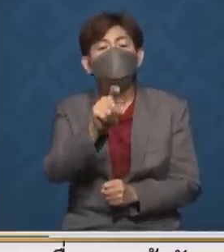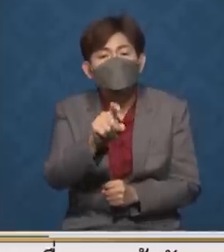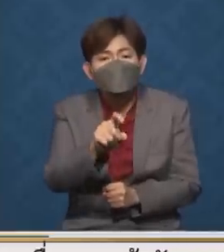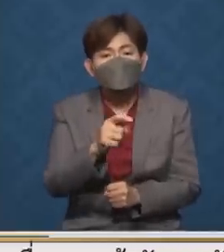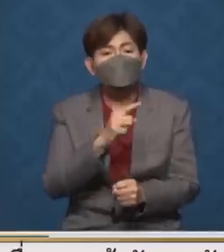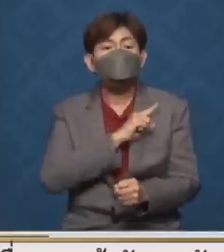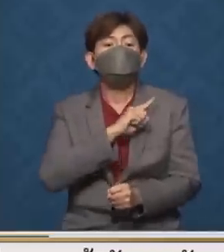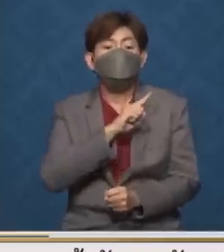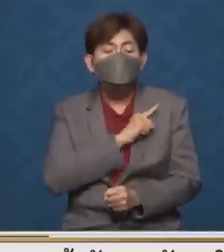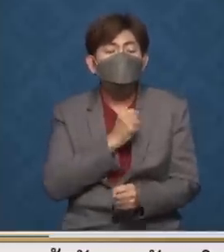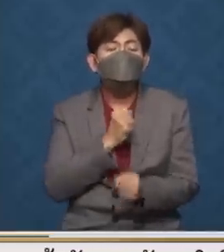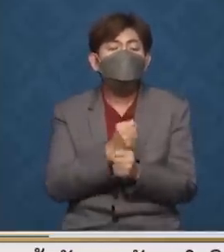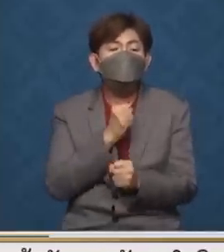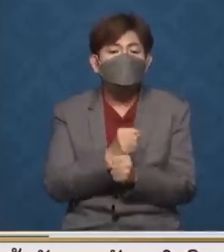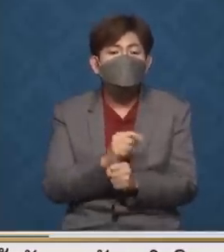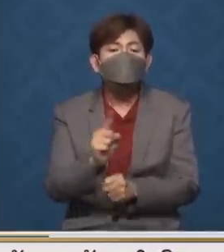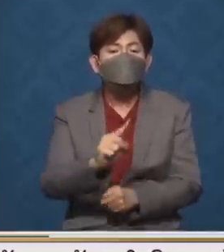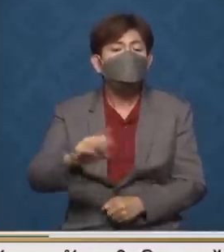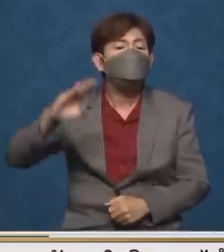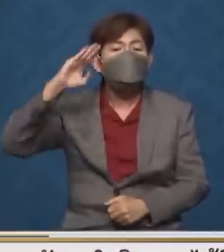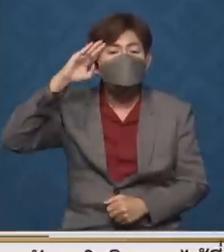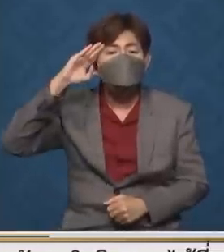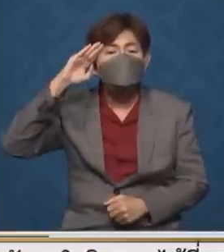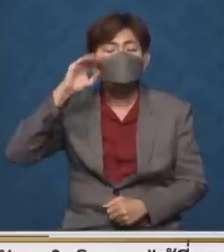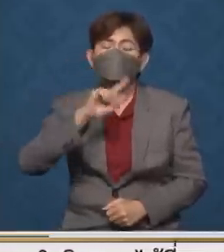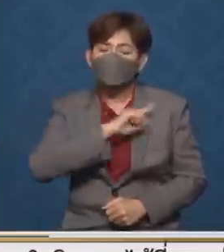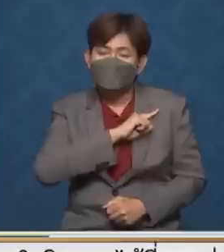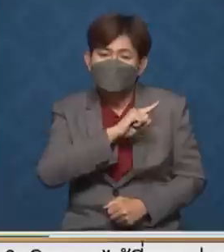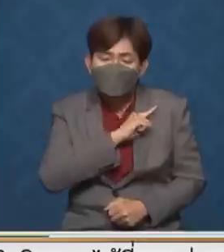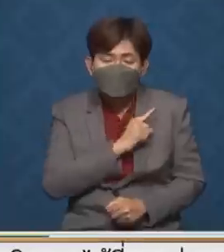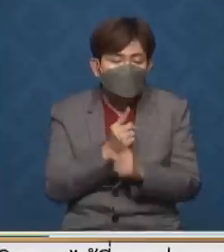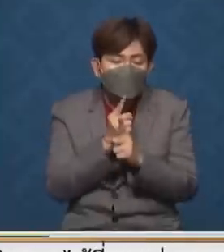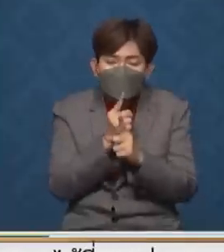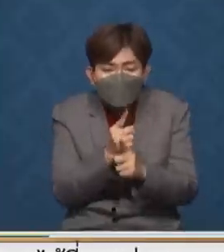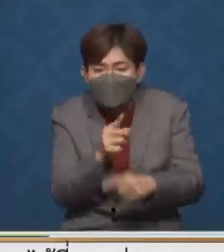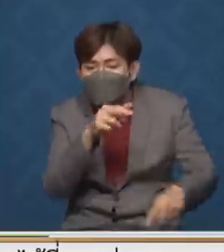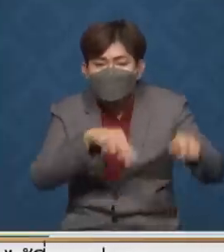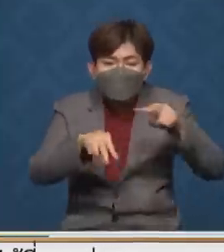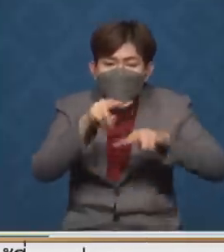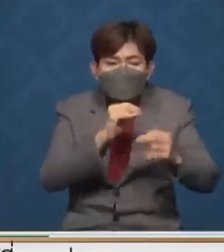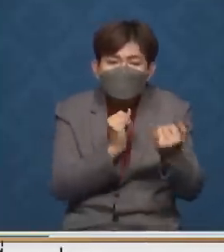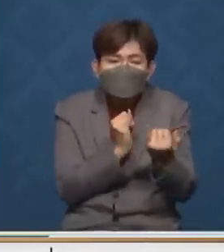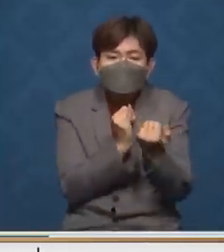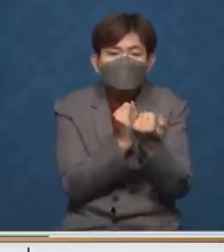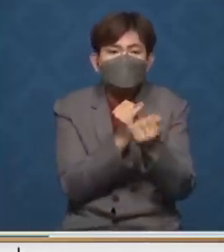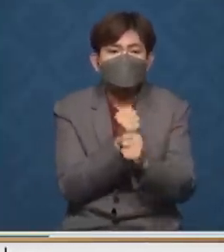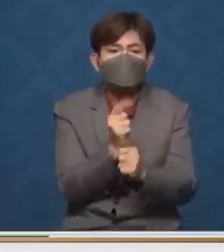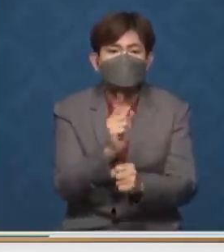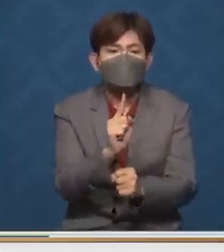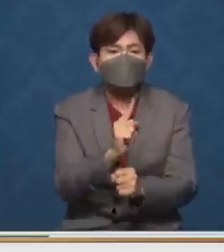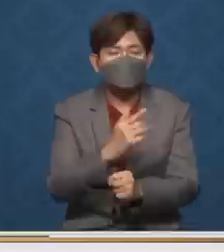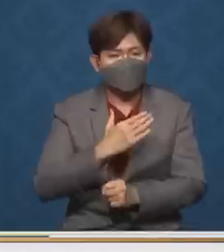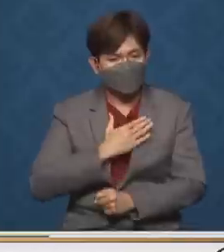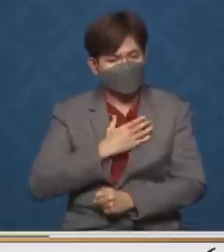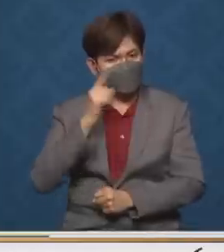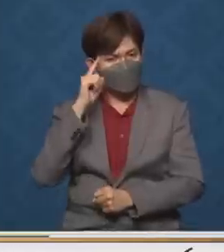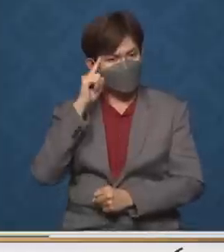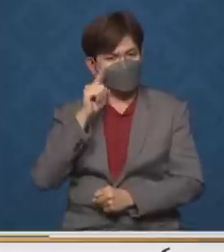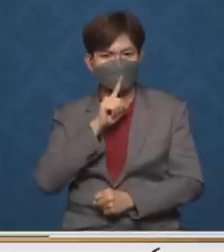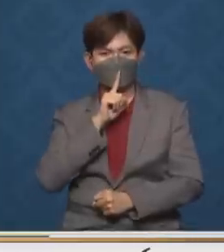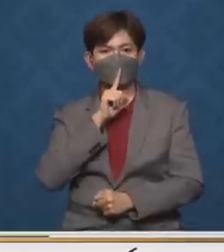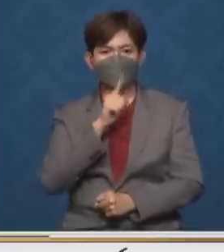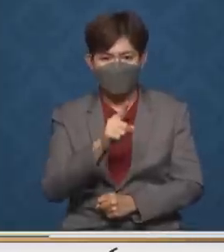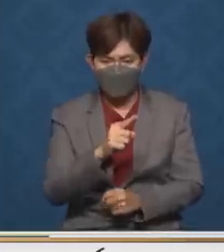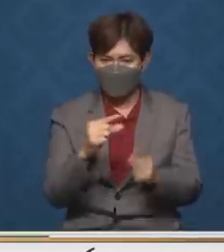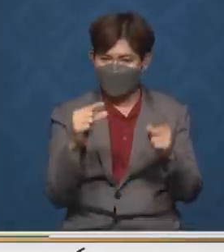ธุระโงการอะไรของฝ่ายความมนคงที่จะต้องมาติดตามสถานการณใกล้ชิดขนาดนั้นและผมมีคำสั่งเป็ราย